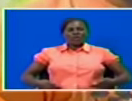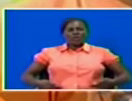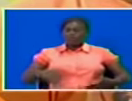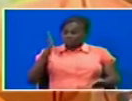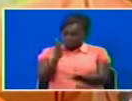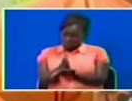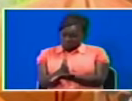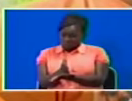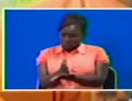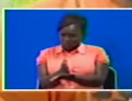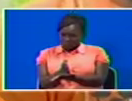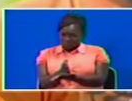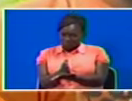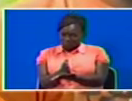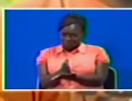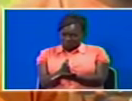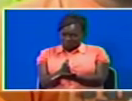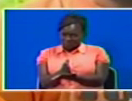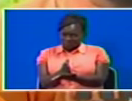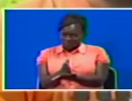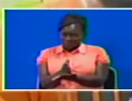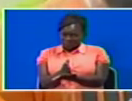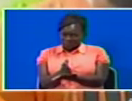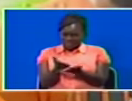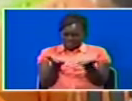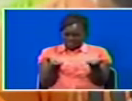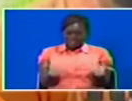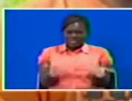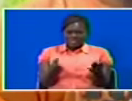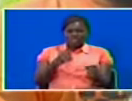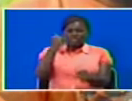Azio. Hii ni